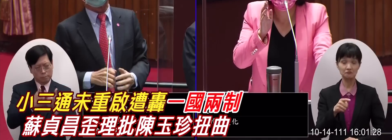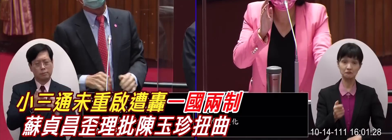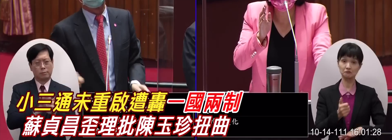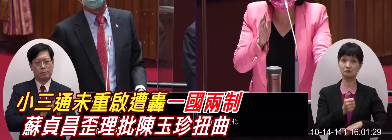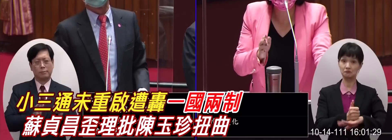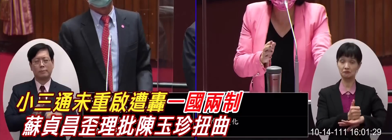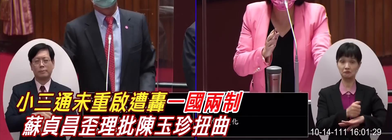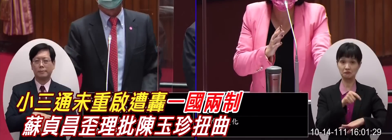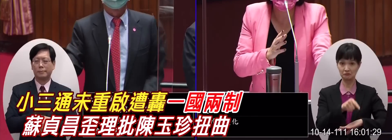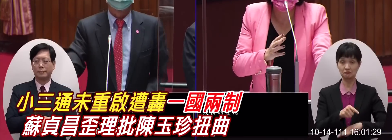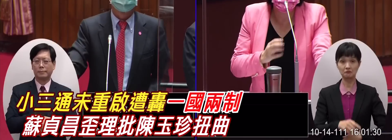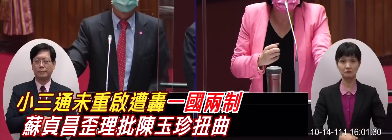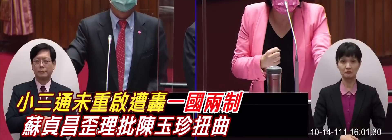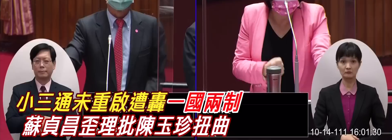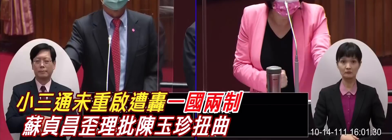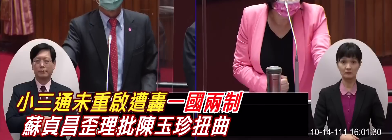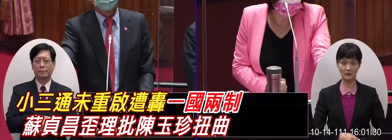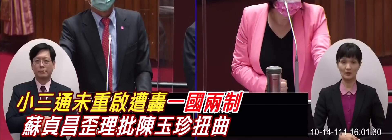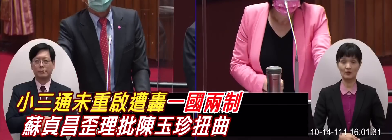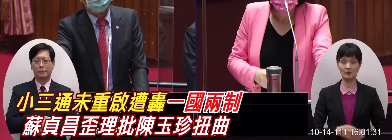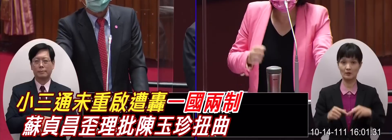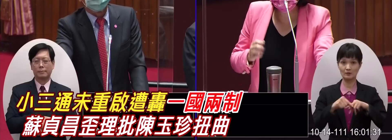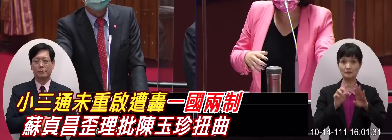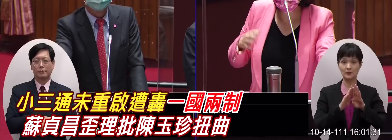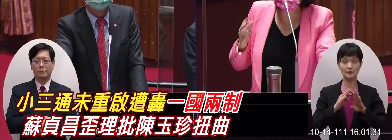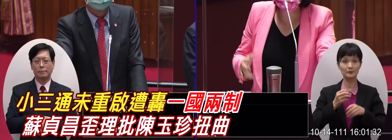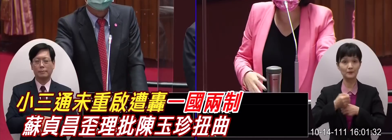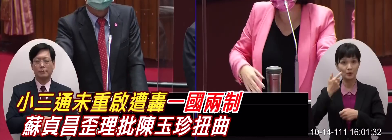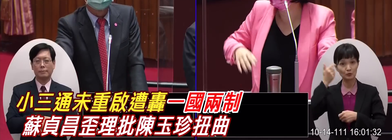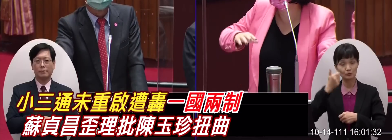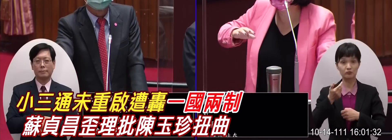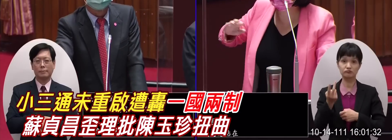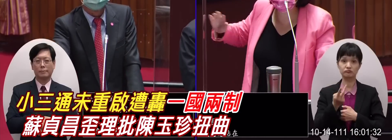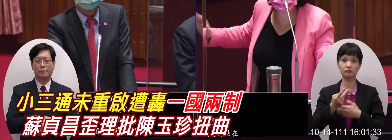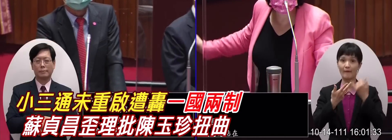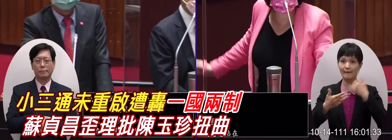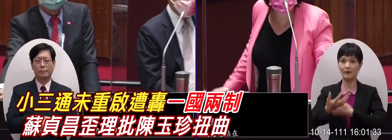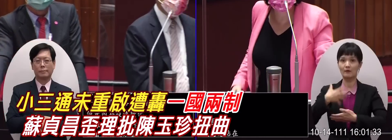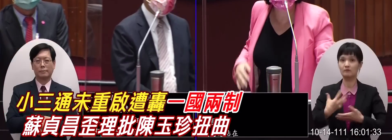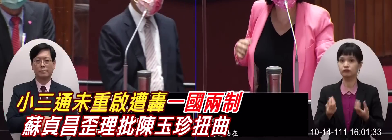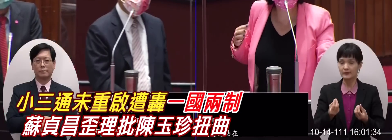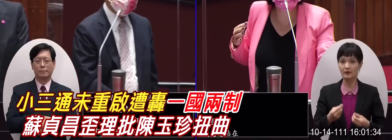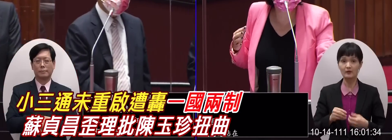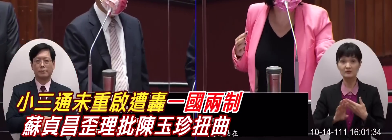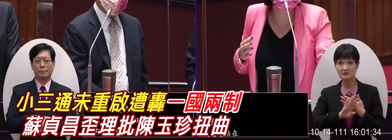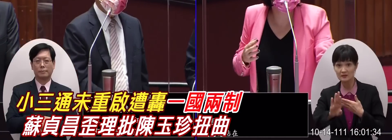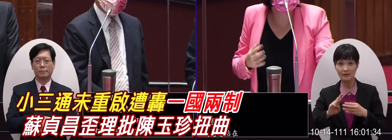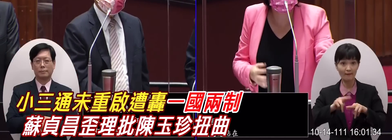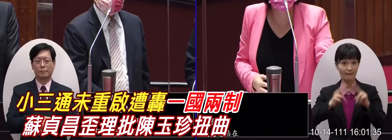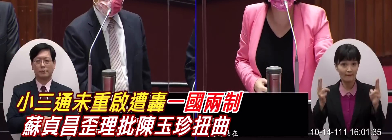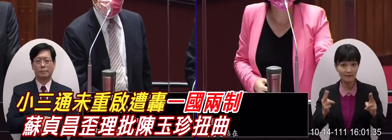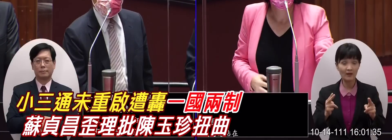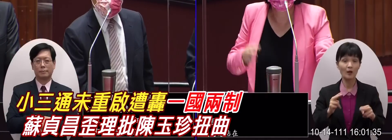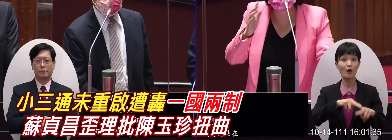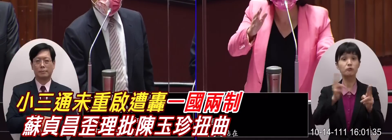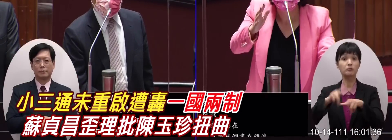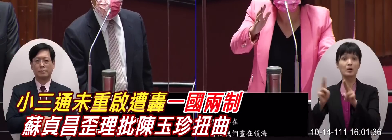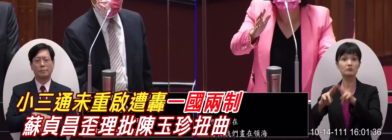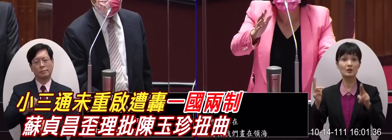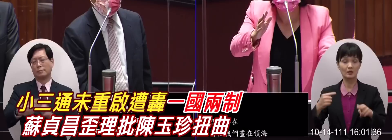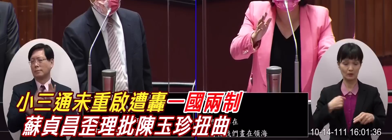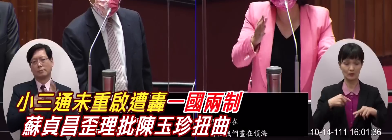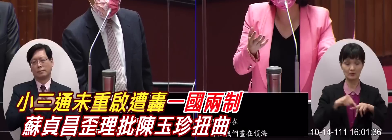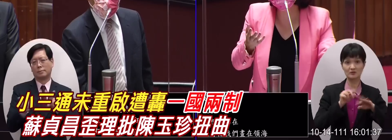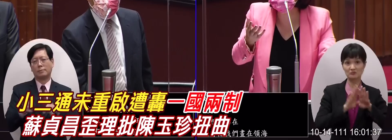点。 站在你们没有把我们划在领海哈，站在要开放的时候，所有的国境都开放，我们金门却没有被开放。 你这是扭